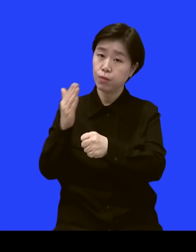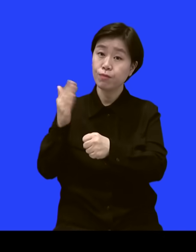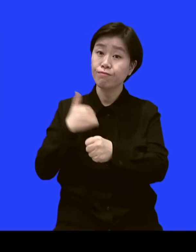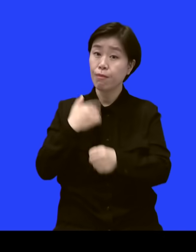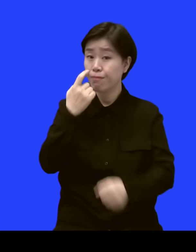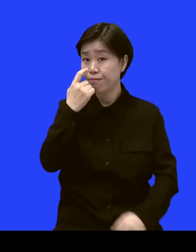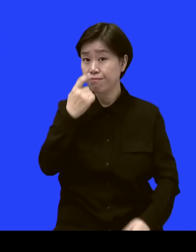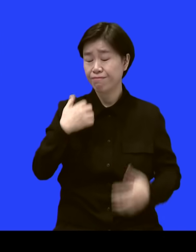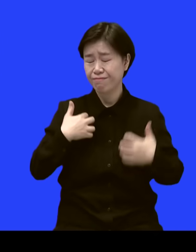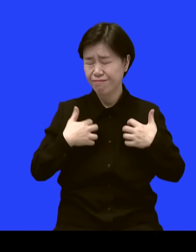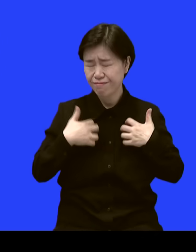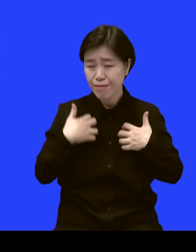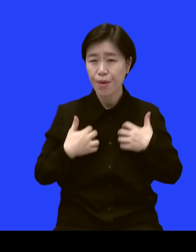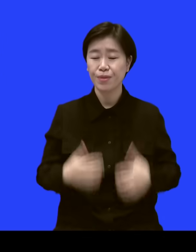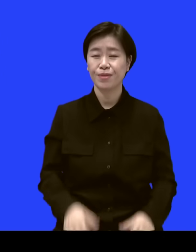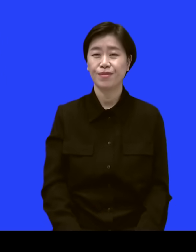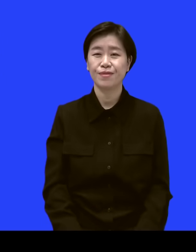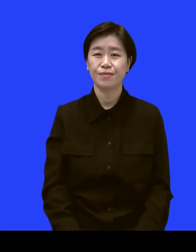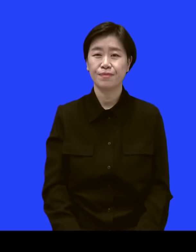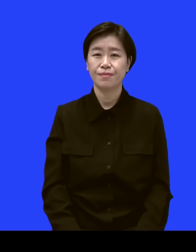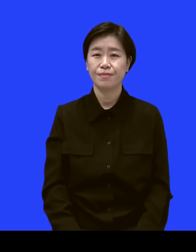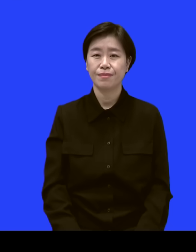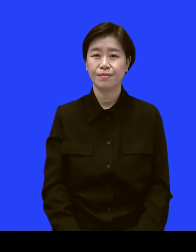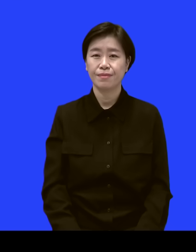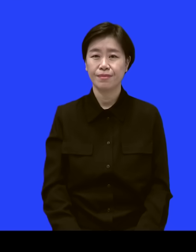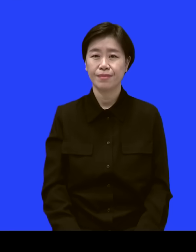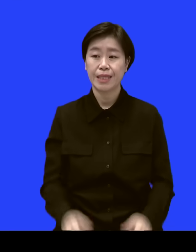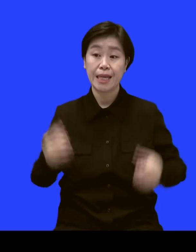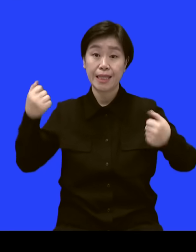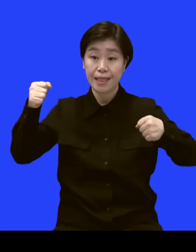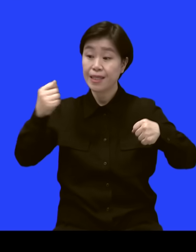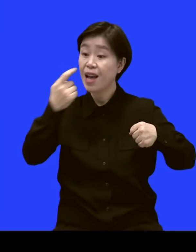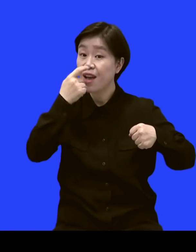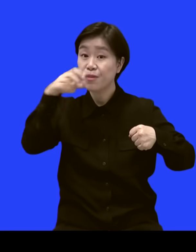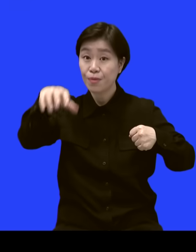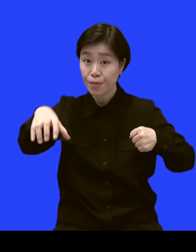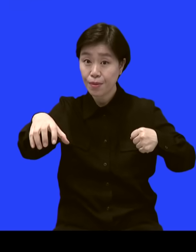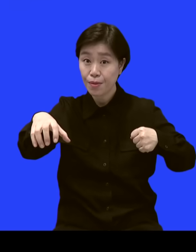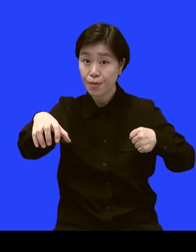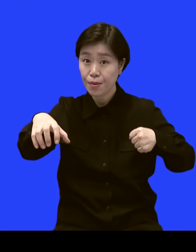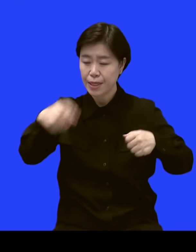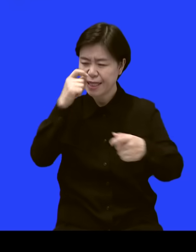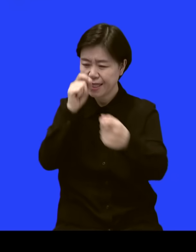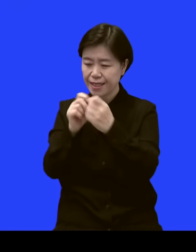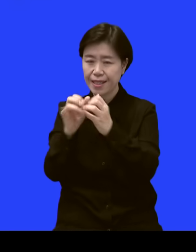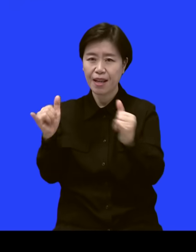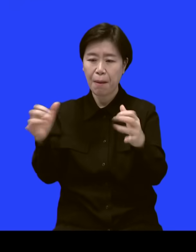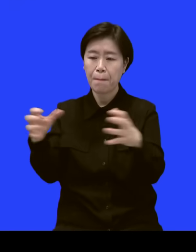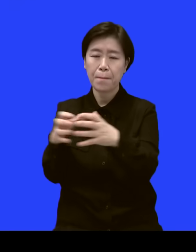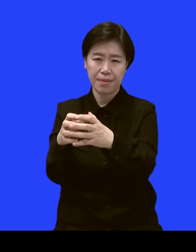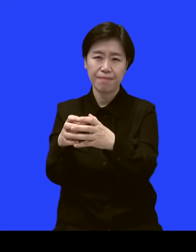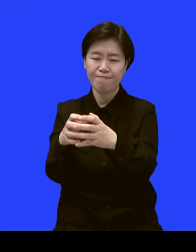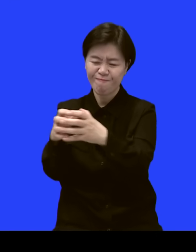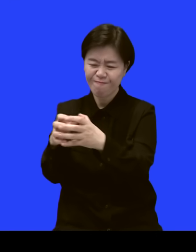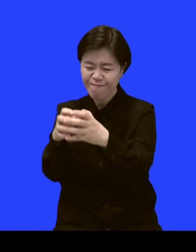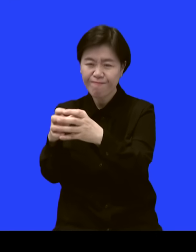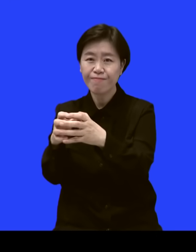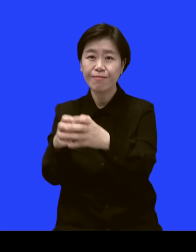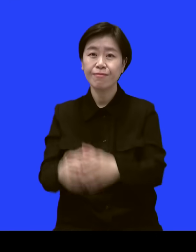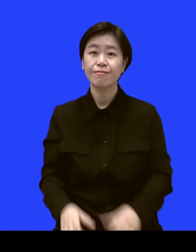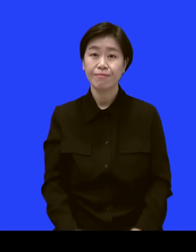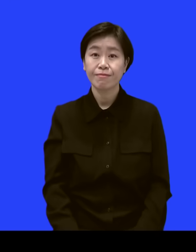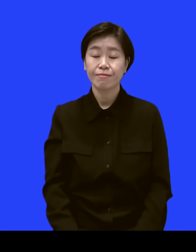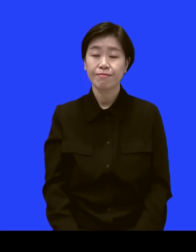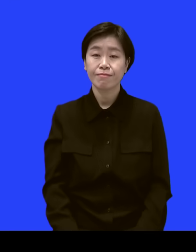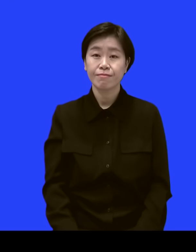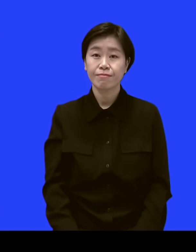했나? 정말 너무 재밌게 했고 거기서 이제 친한 멤버들을 만난 거죠. 네, 시간도 되고